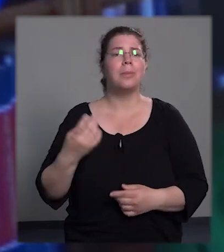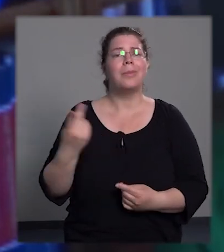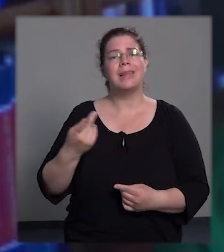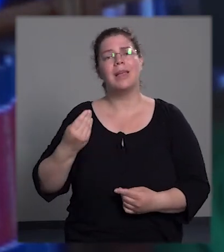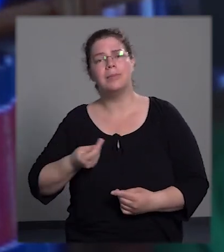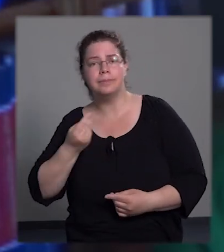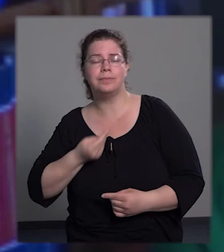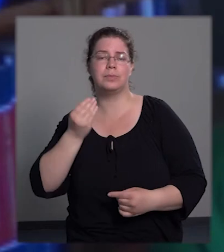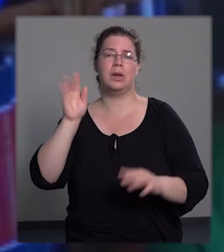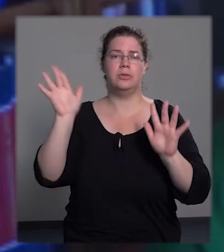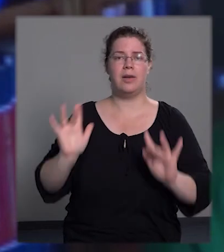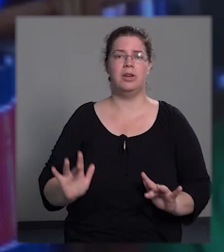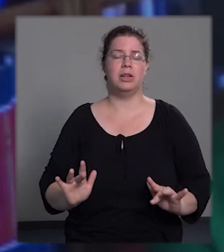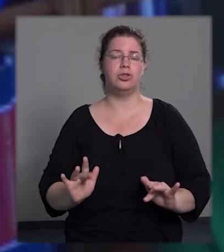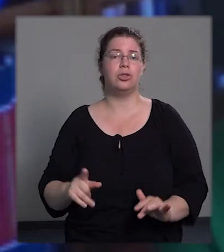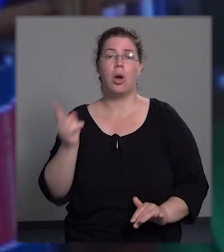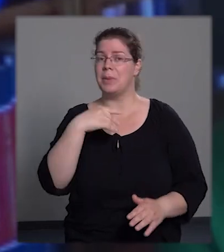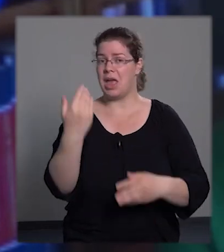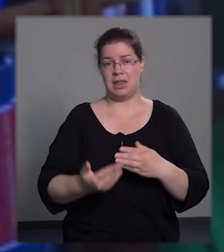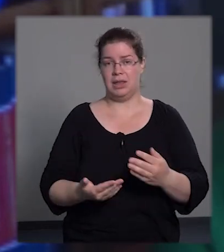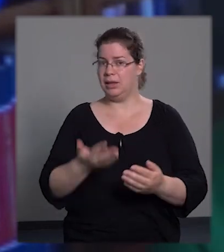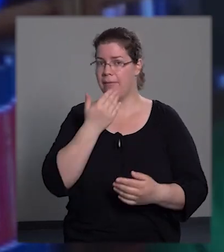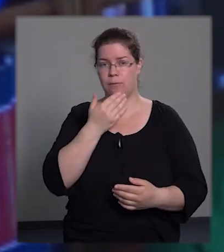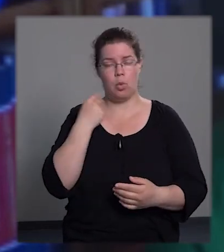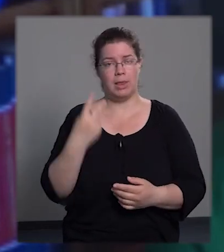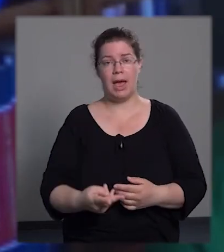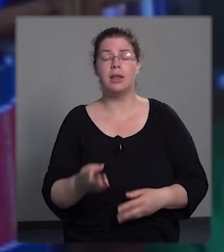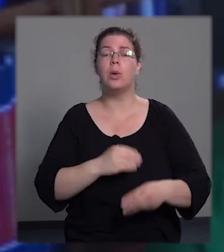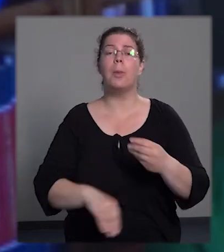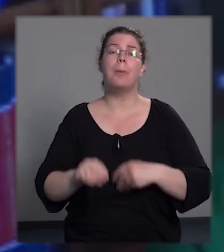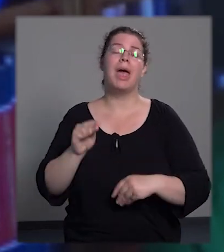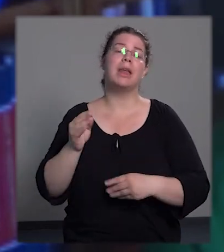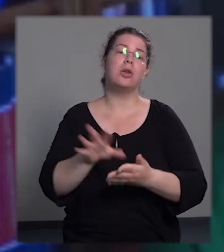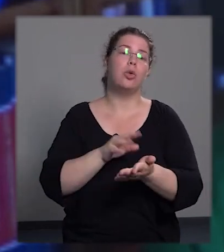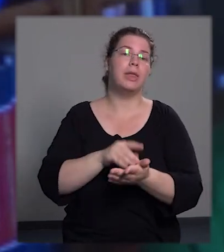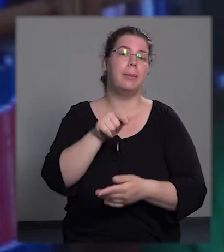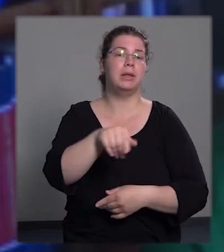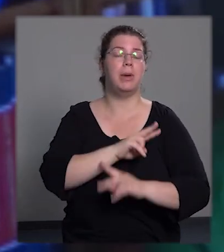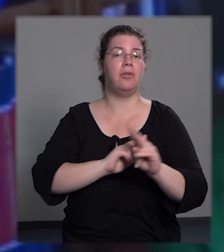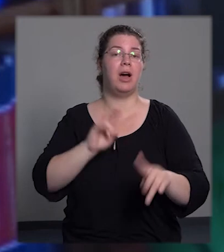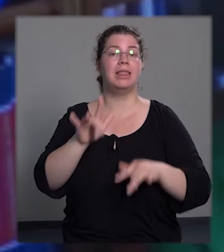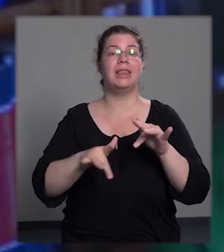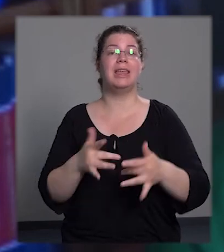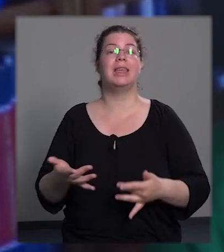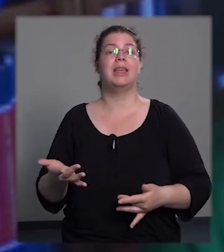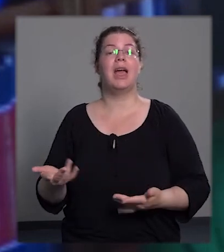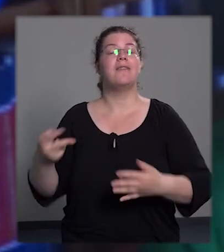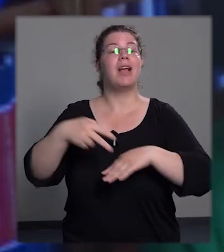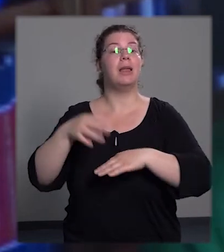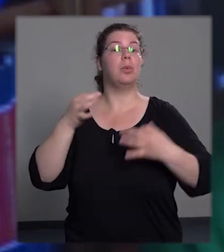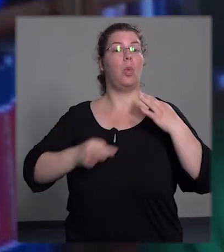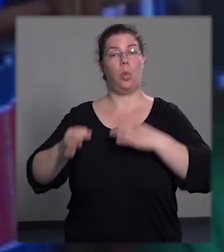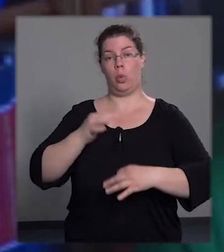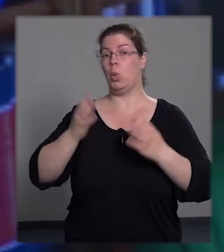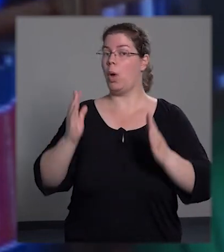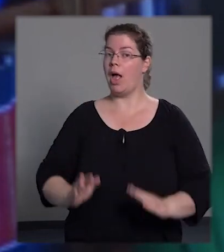gyűjteményből, felfrissítünk, amik eddig nem voltak láthatók. Mert a gyűjteményben például van néhány fellépő ruhája, gyönyörű fellépő